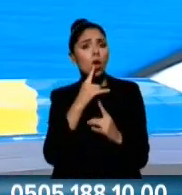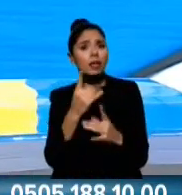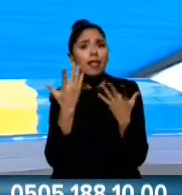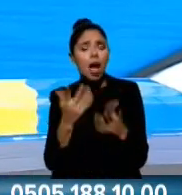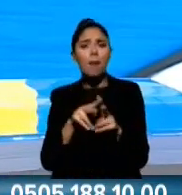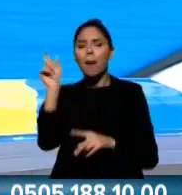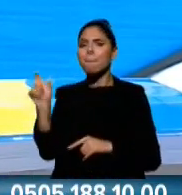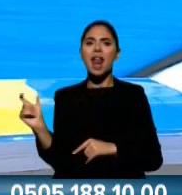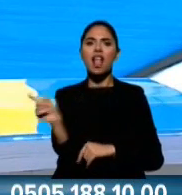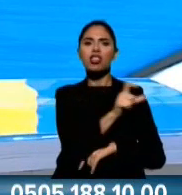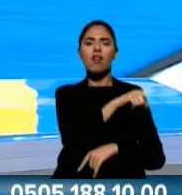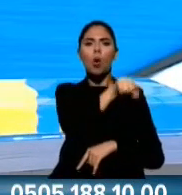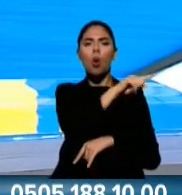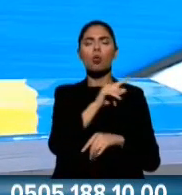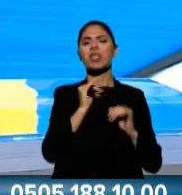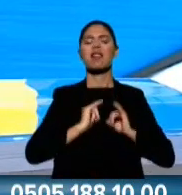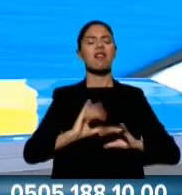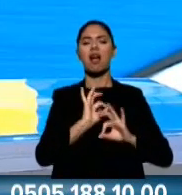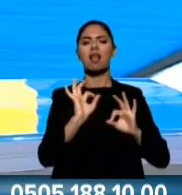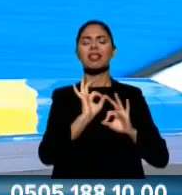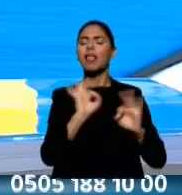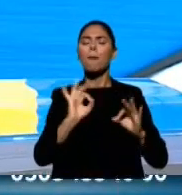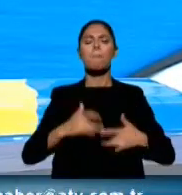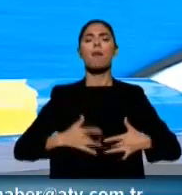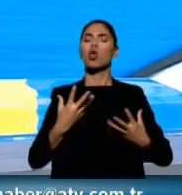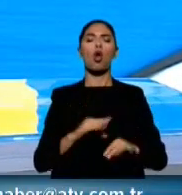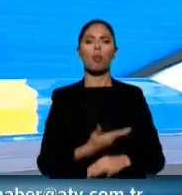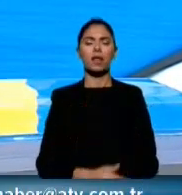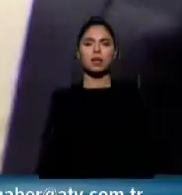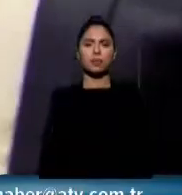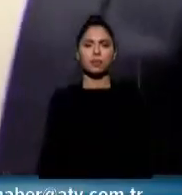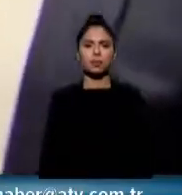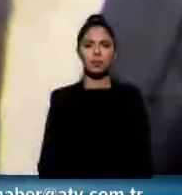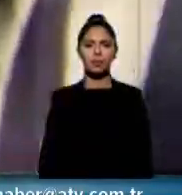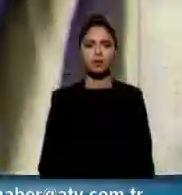Akşener'in verdiği cevap onları pek tatmin etmiş gibi görünmüyor.